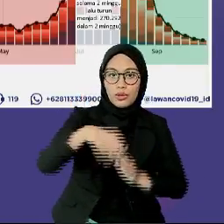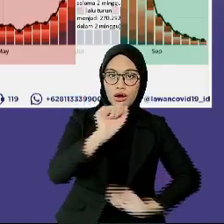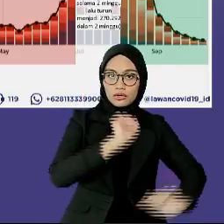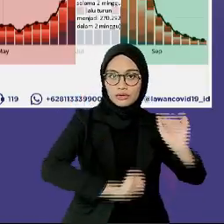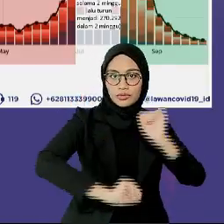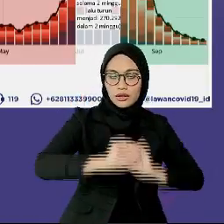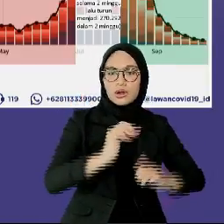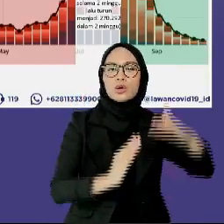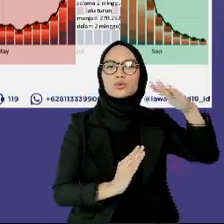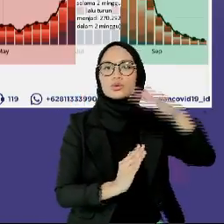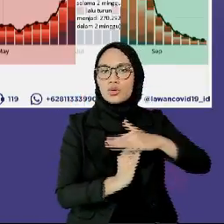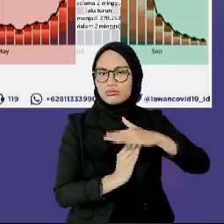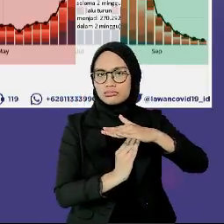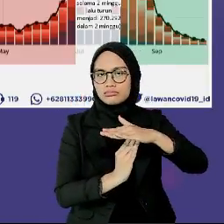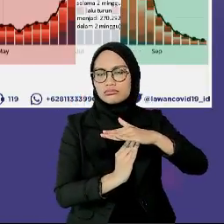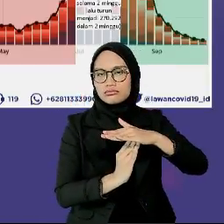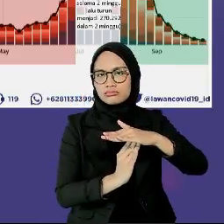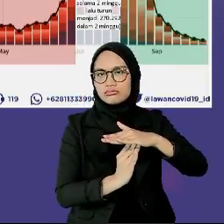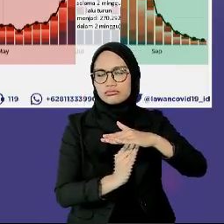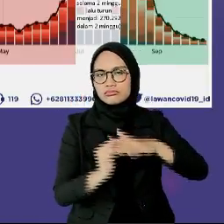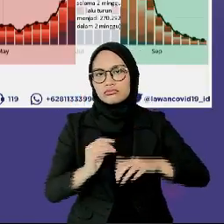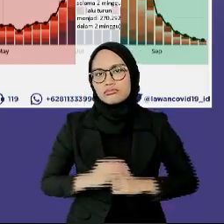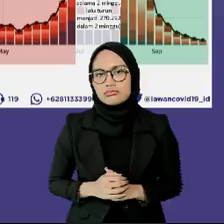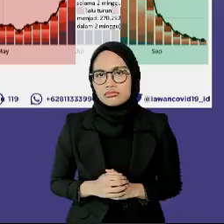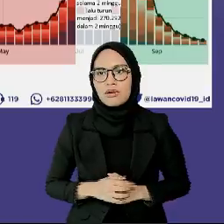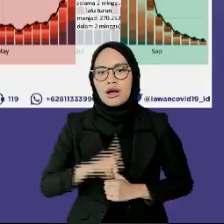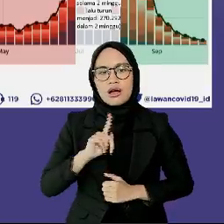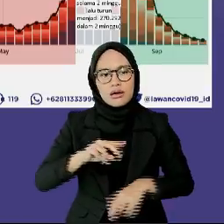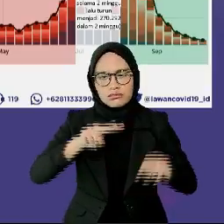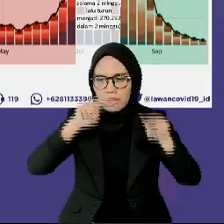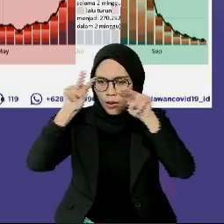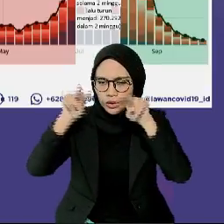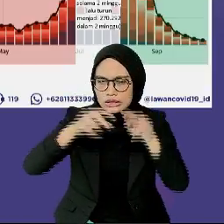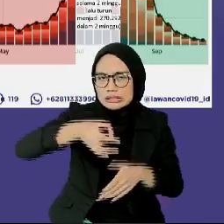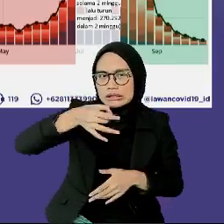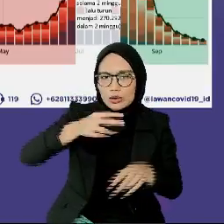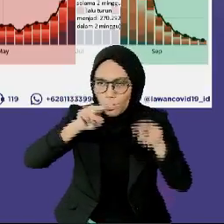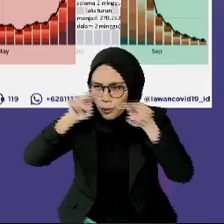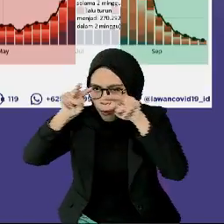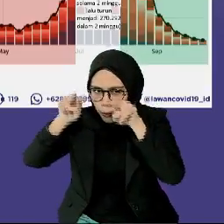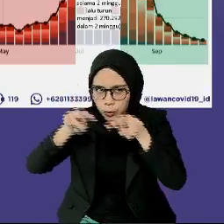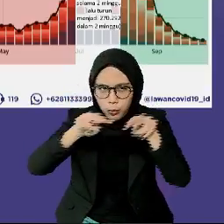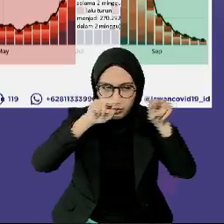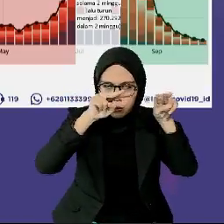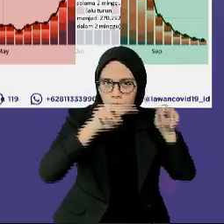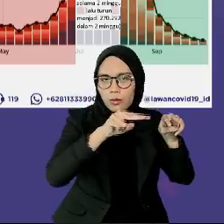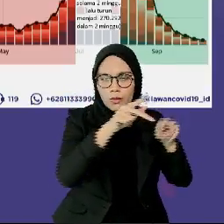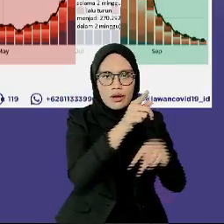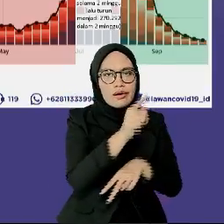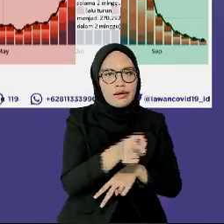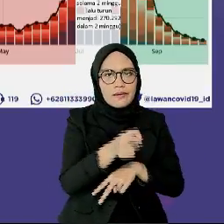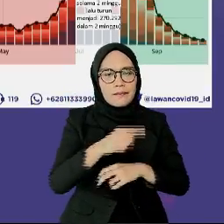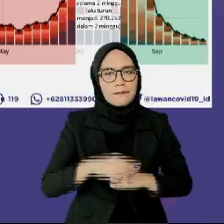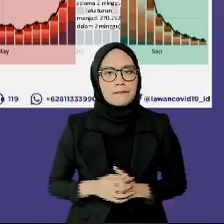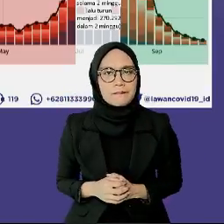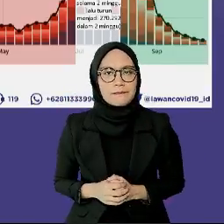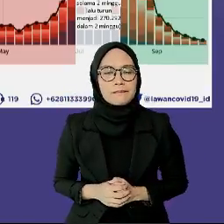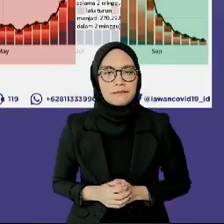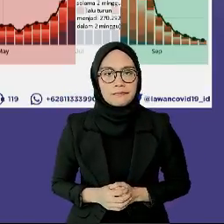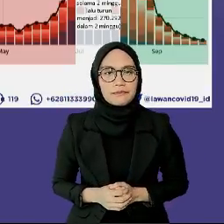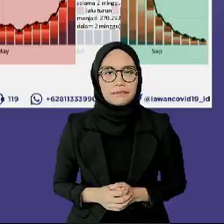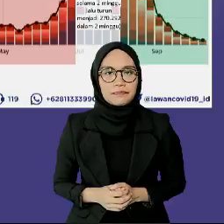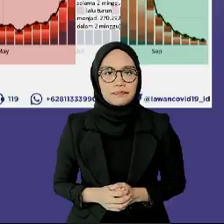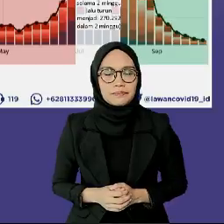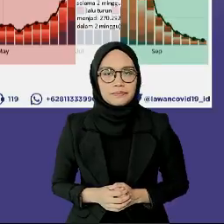masyarakat ditiadakan dan diberlakukan pengawasan yang ketat pada mobilitas penduduk. Meskipun